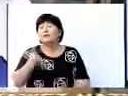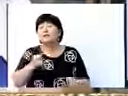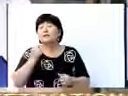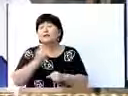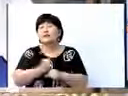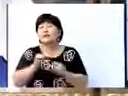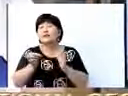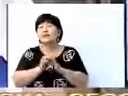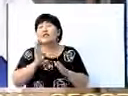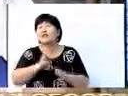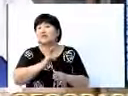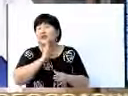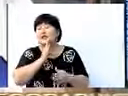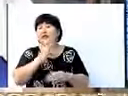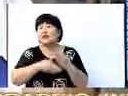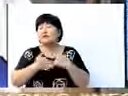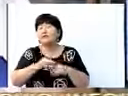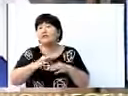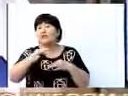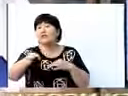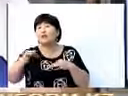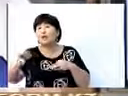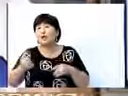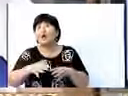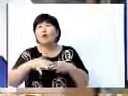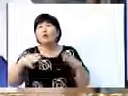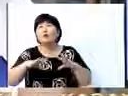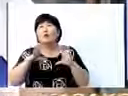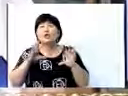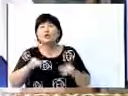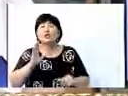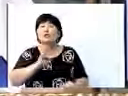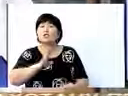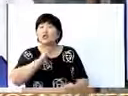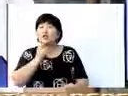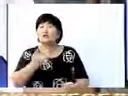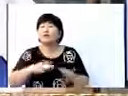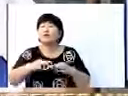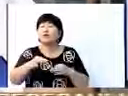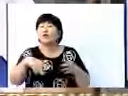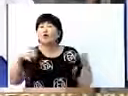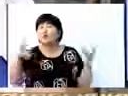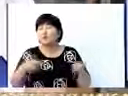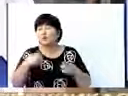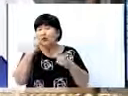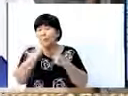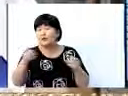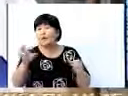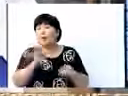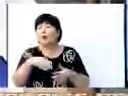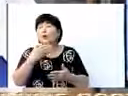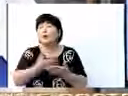инвалидностью отдаленных регионов, сельских регионов. Потому что больше всего женщины в этих регионах нуждаются в информации о